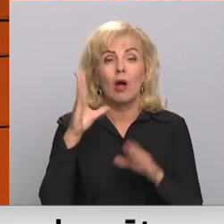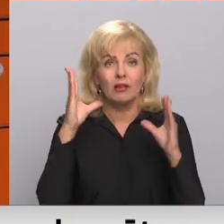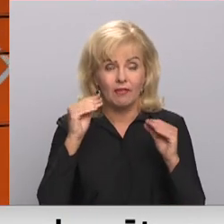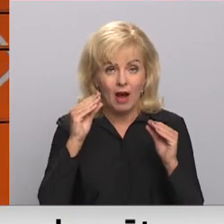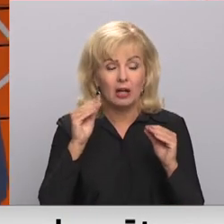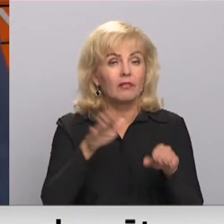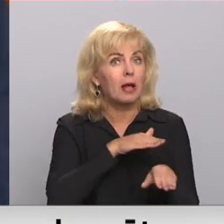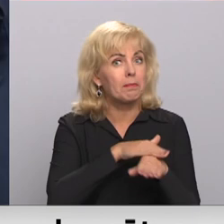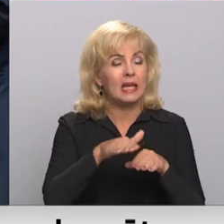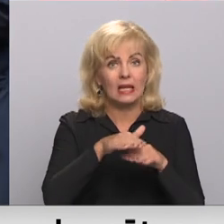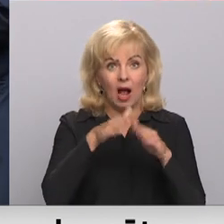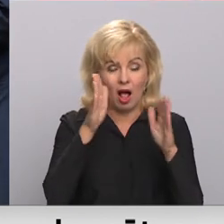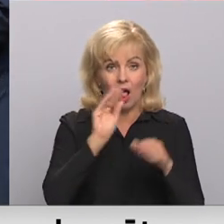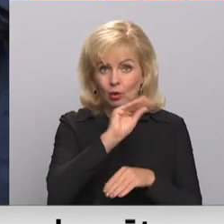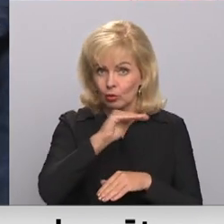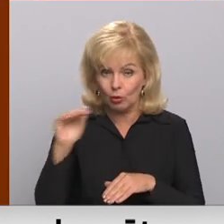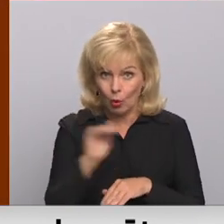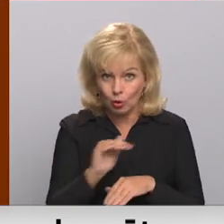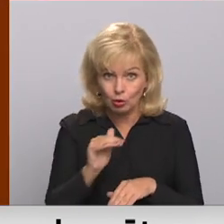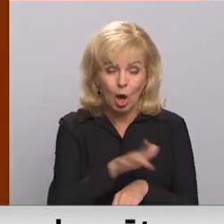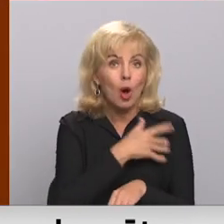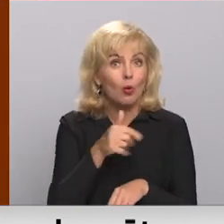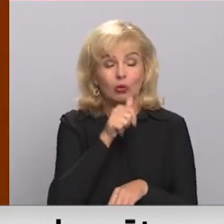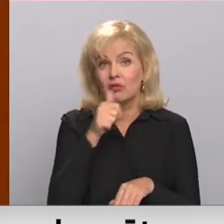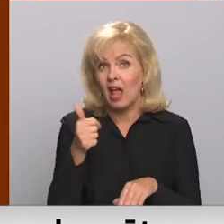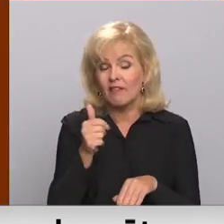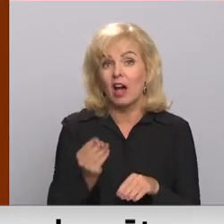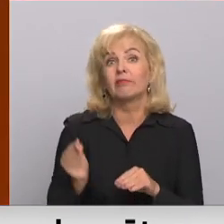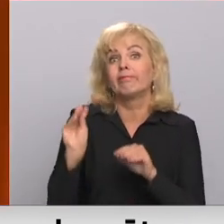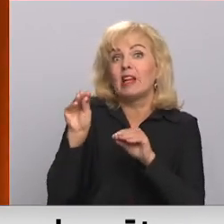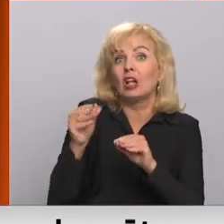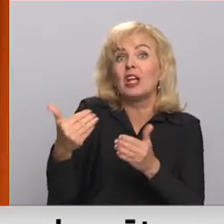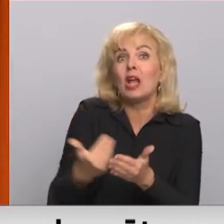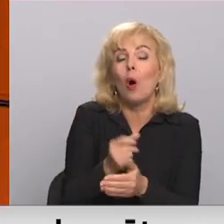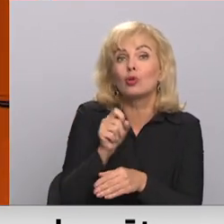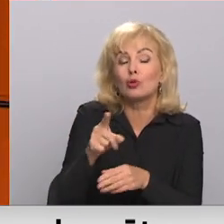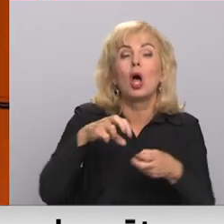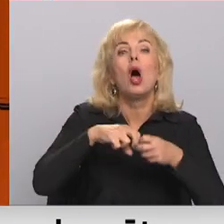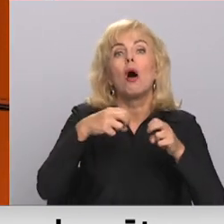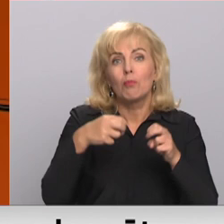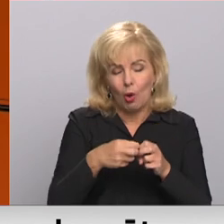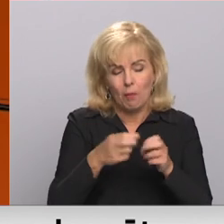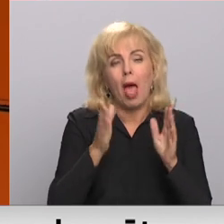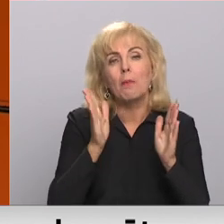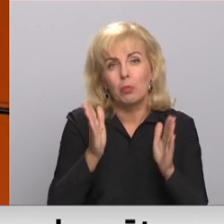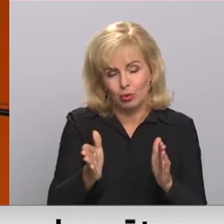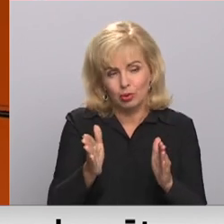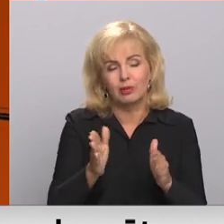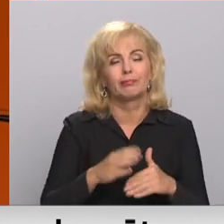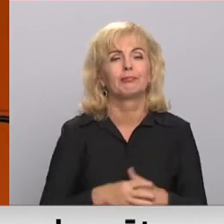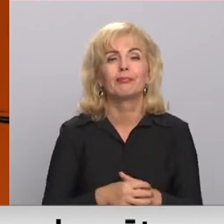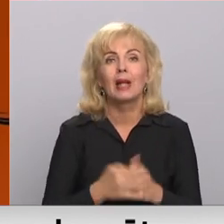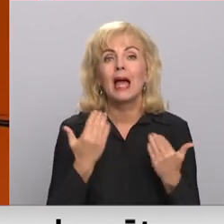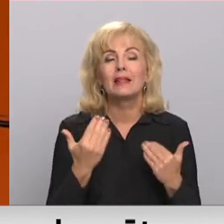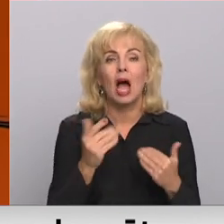tikt pārpildīti. Tā rezultātā savukārt kurjeris tajā nevar ievietot jaunas sūtījumus, un šādā veidā problēma pakāpeniski pieauga. Šobrīd varbūt